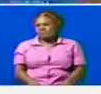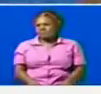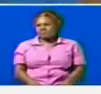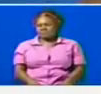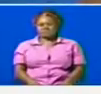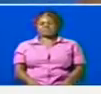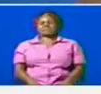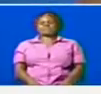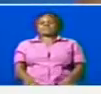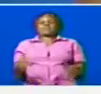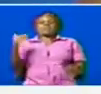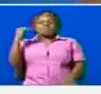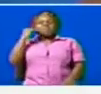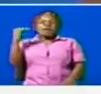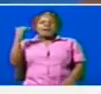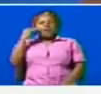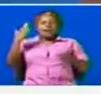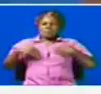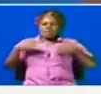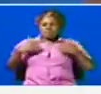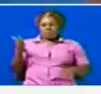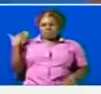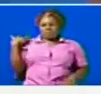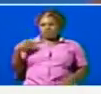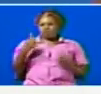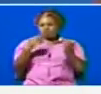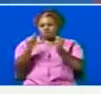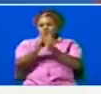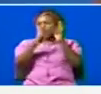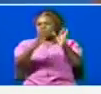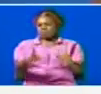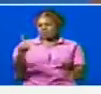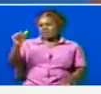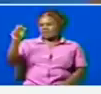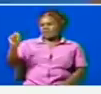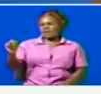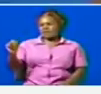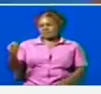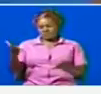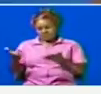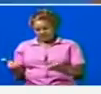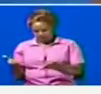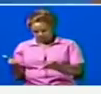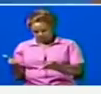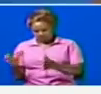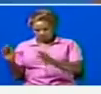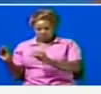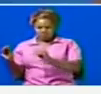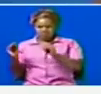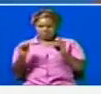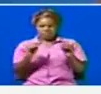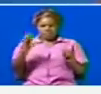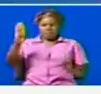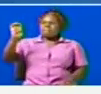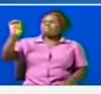All right, so residents of Siaya County there earlier speaking to my colleague Duncan Hayemba. So from Duncan, we want to now proceed on and bring in